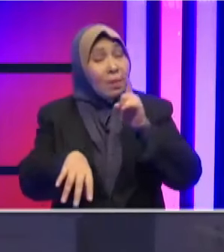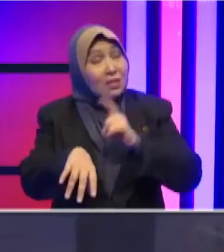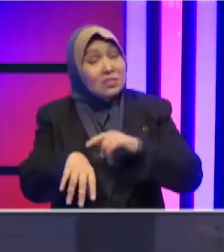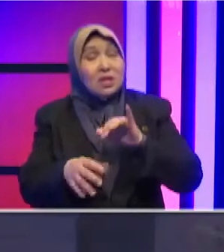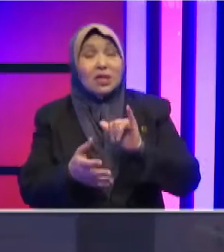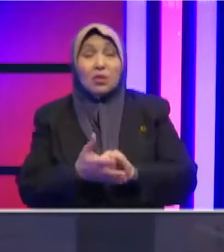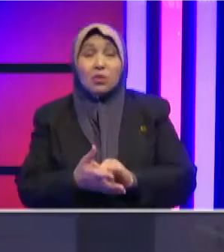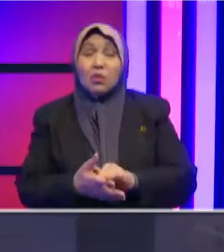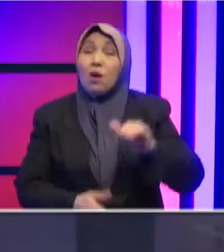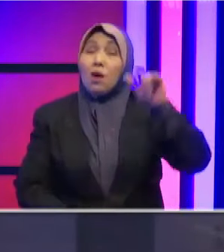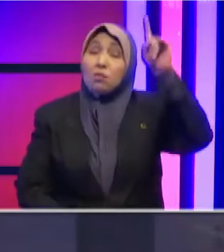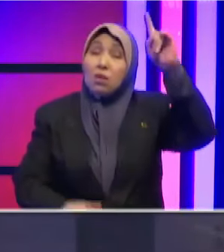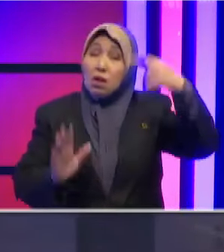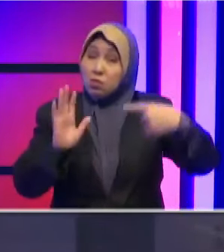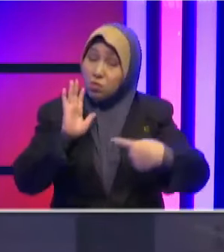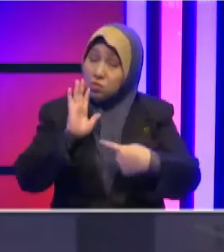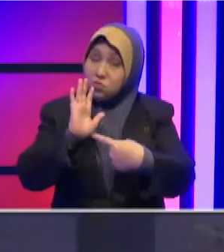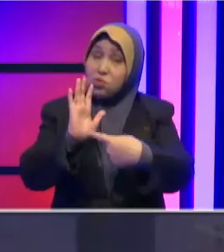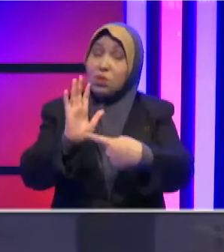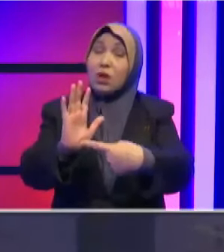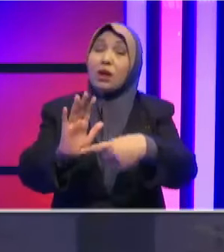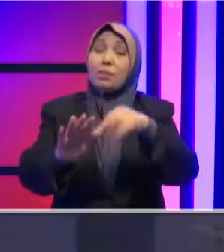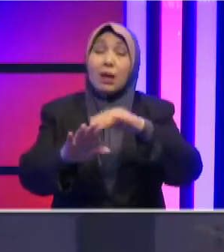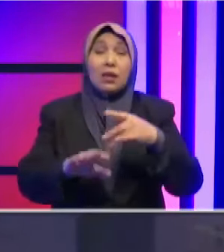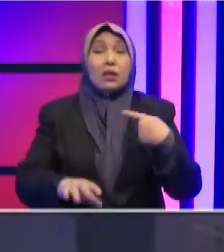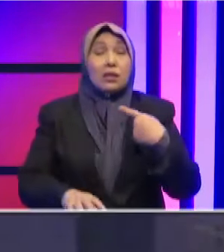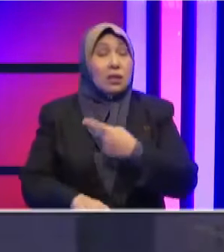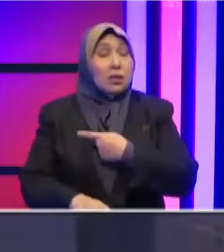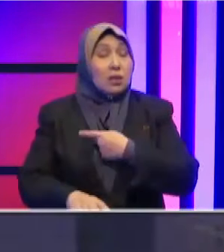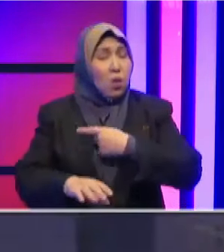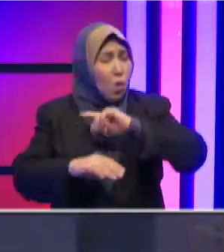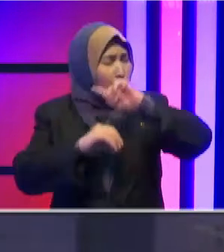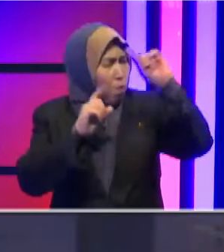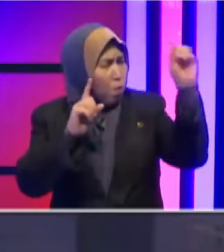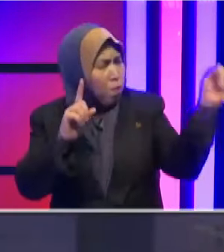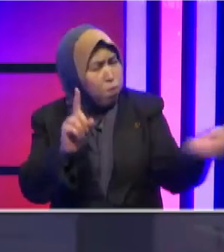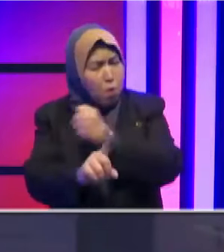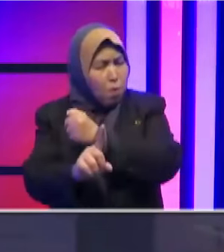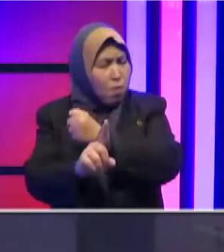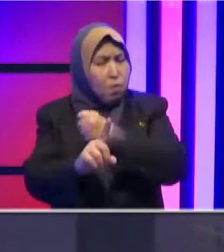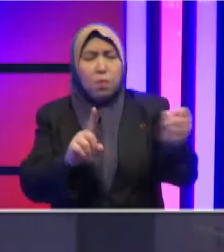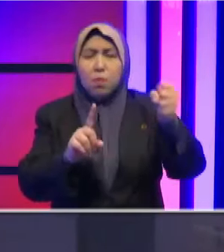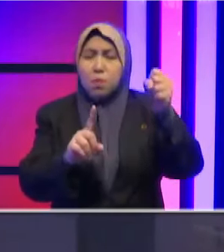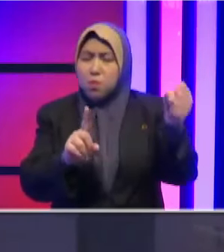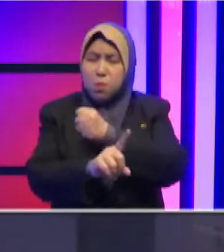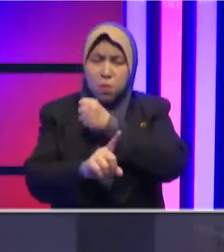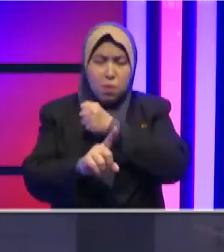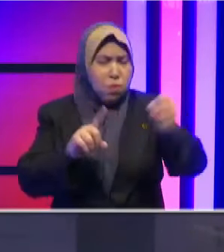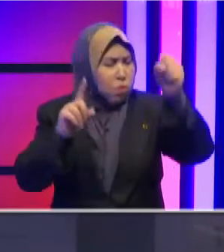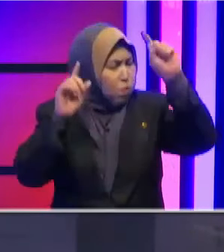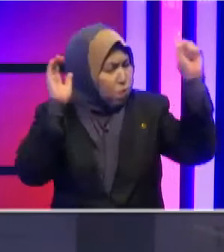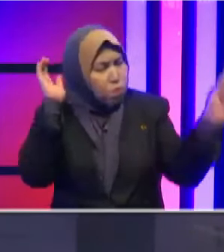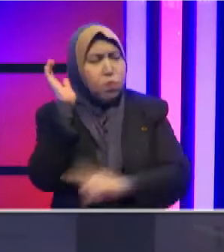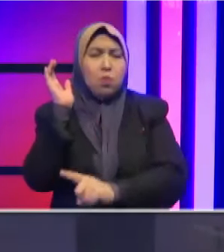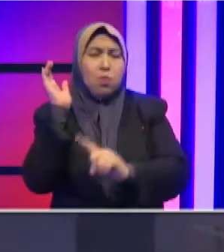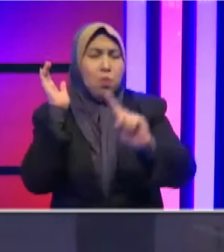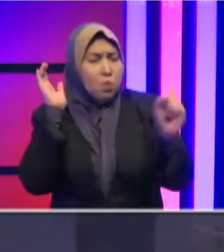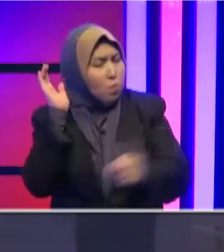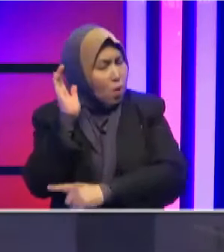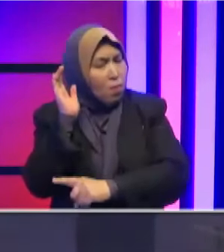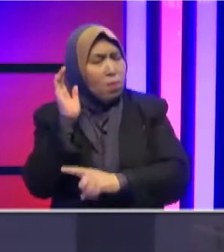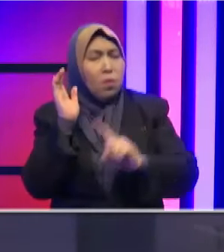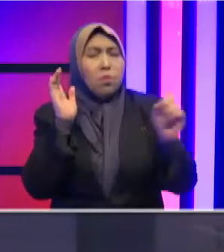maka Allah tunjukkan kepada kita siksaan maka pada waktu itu Faiza hiasan